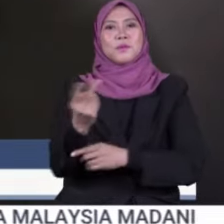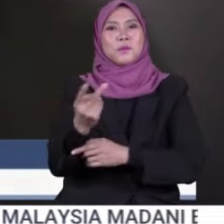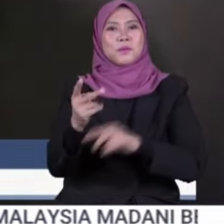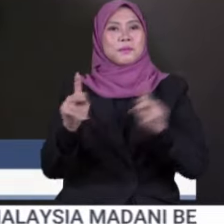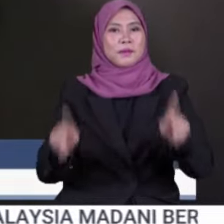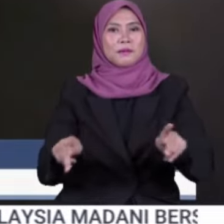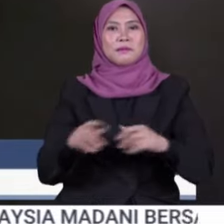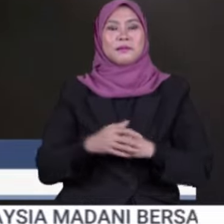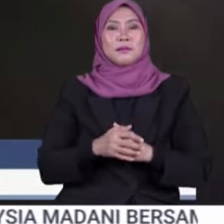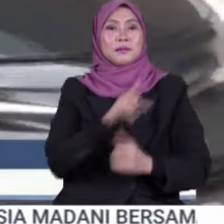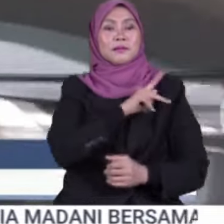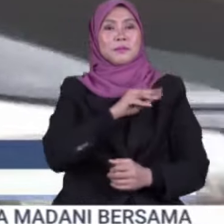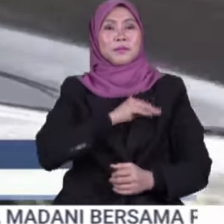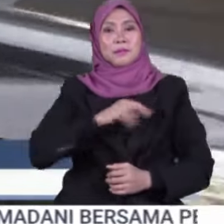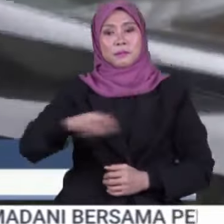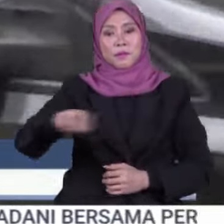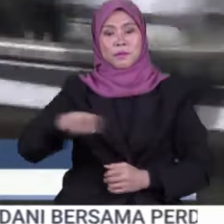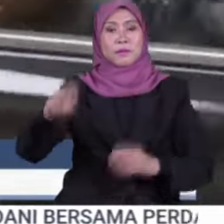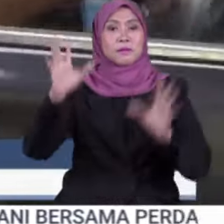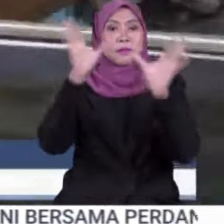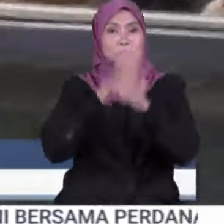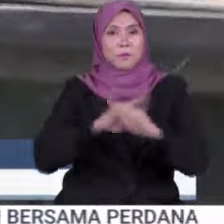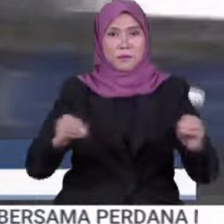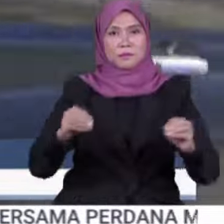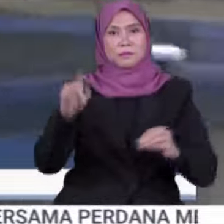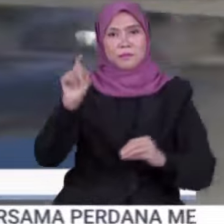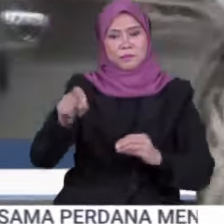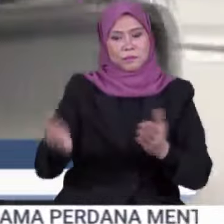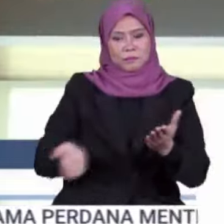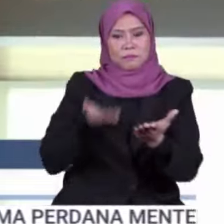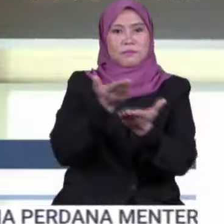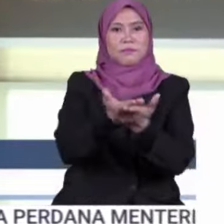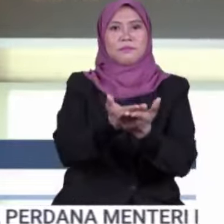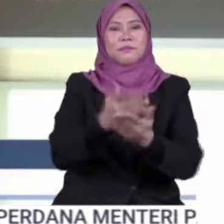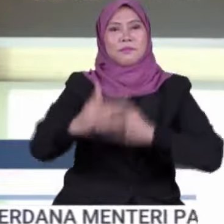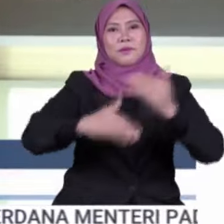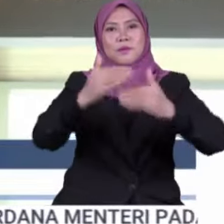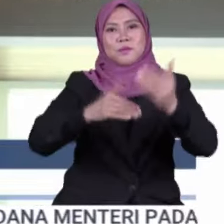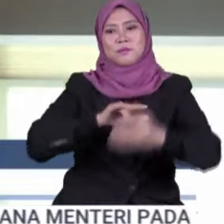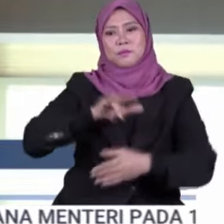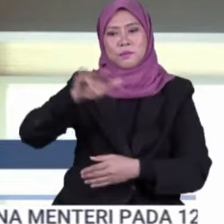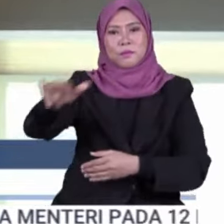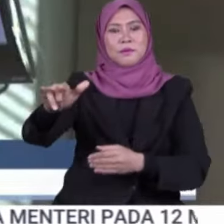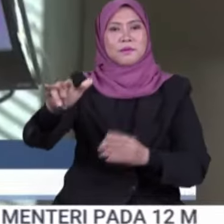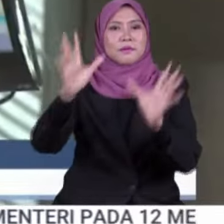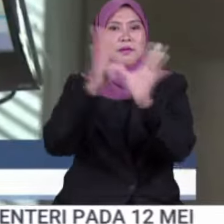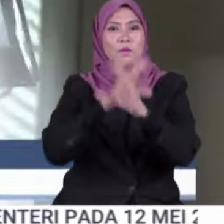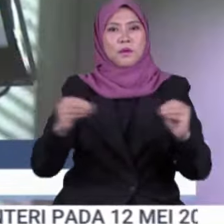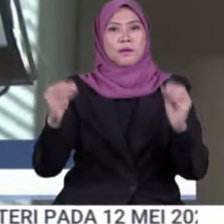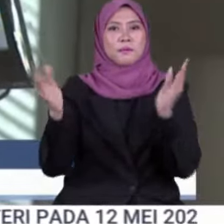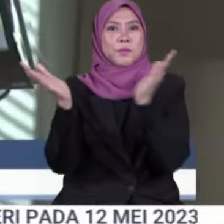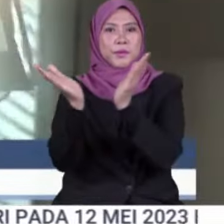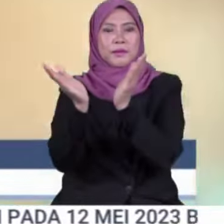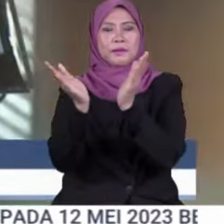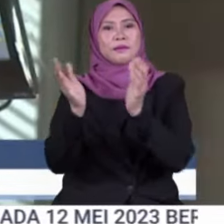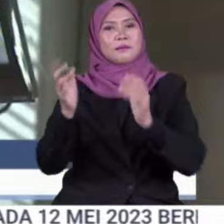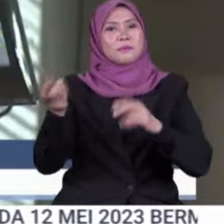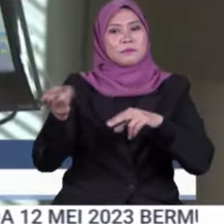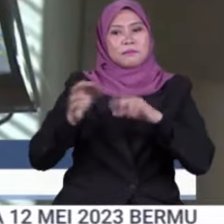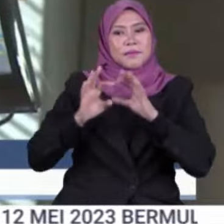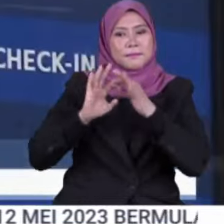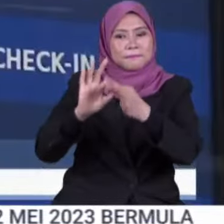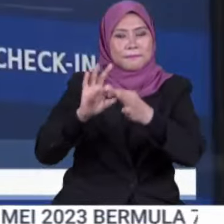pihak. Kementerian Pengangkutan Sarawak juga katanya ingin memajukan lagi sektor penerbangan antara Sarawak dan Brunei dengan meningkatkan